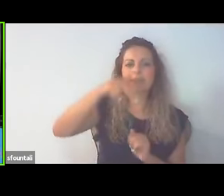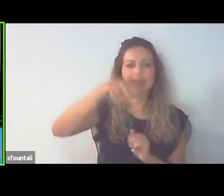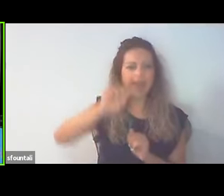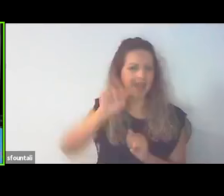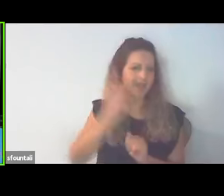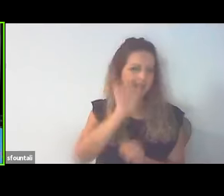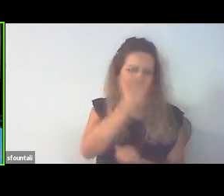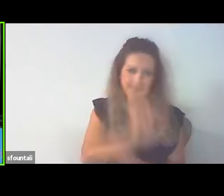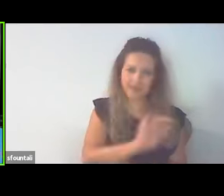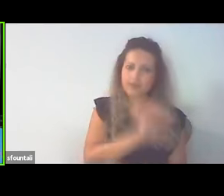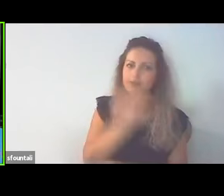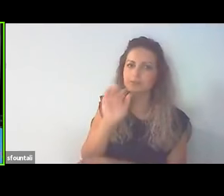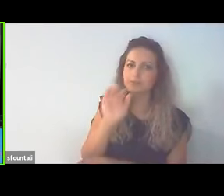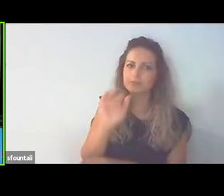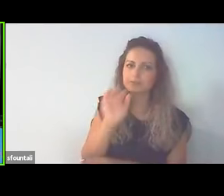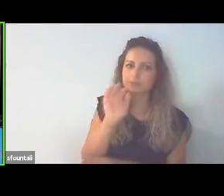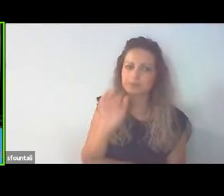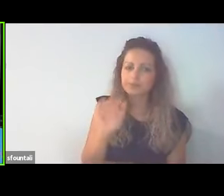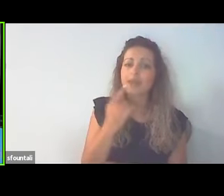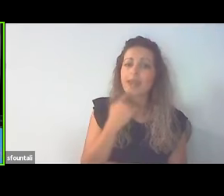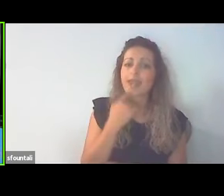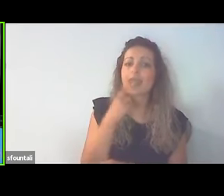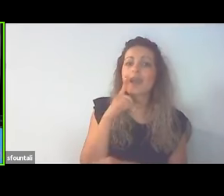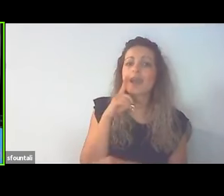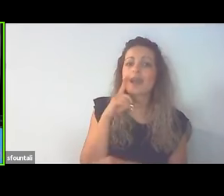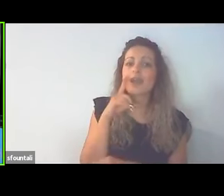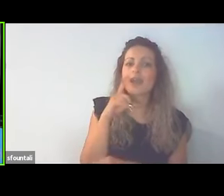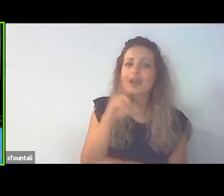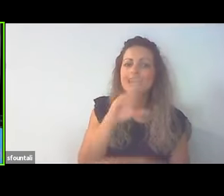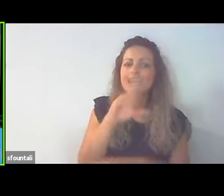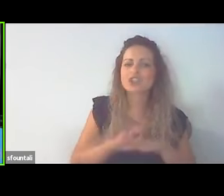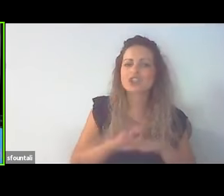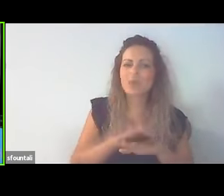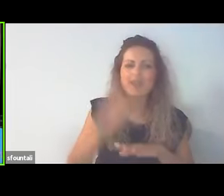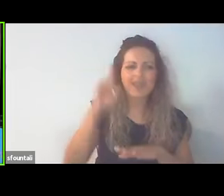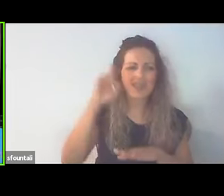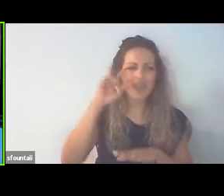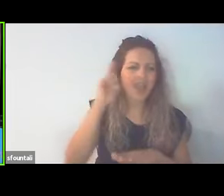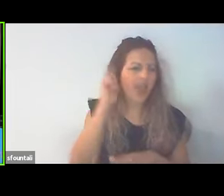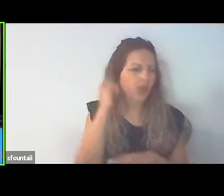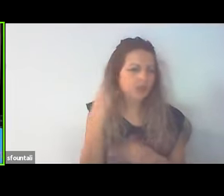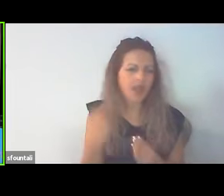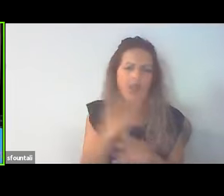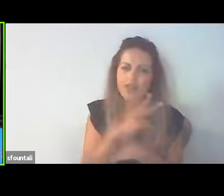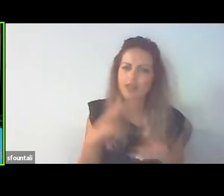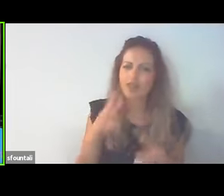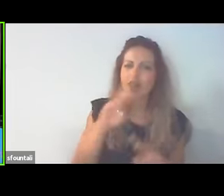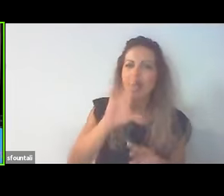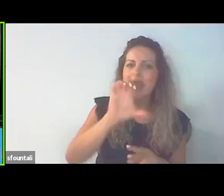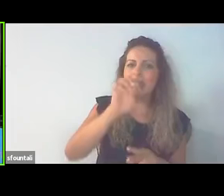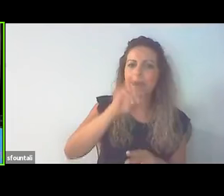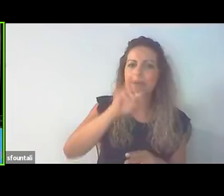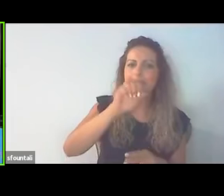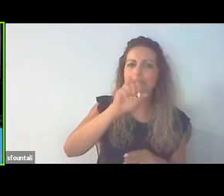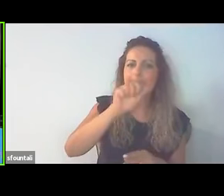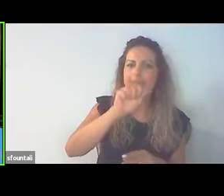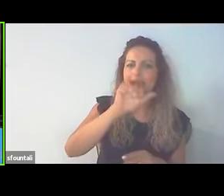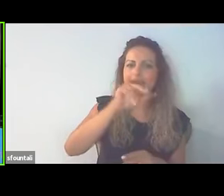το revenge porn αποτελεί διαδικτυακό βιασμό. Τι βήματα γίνονται νομικά σε αυτό το κομμάτι.